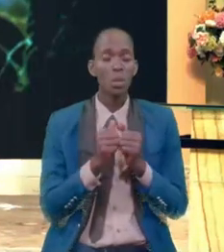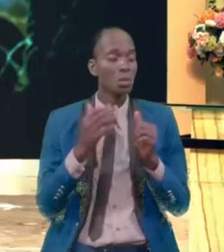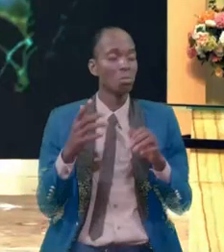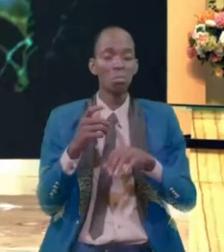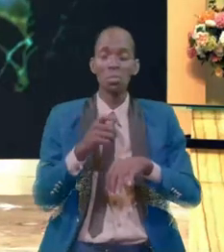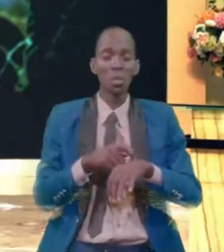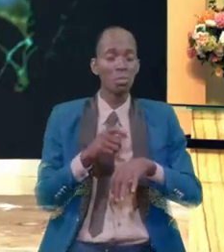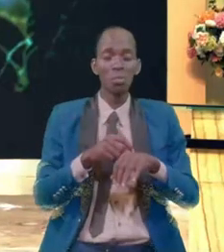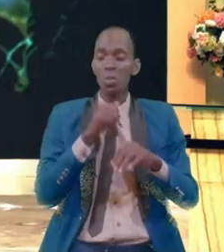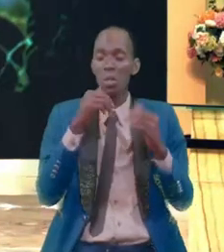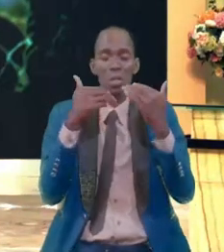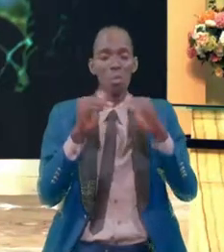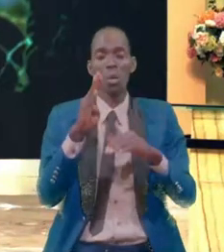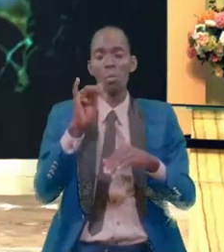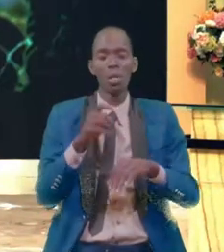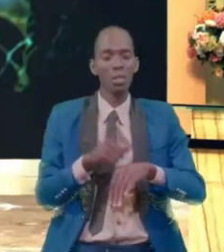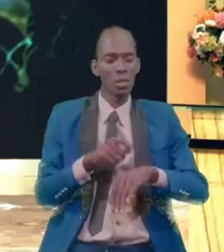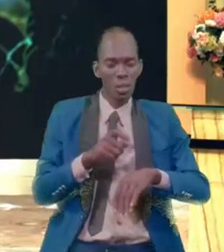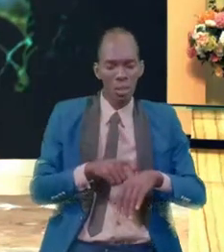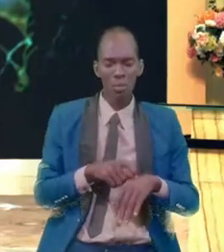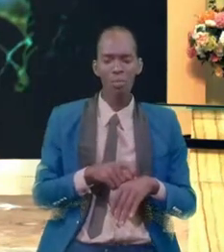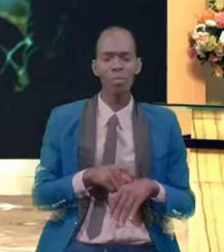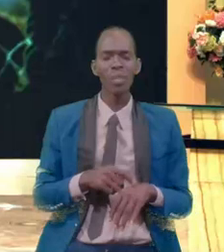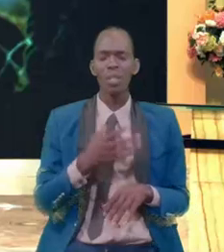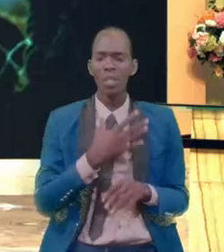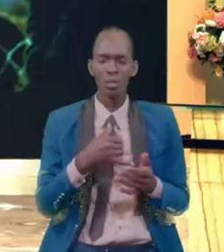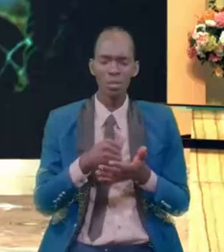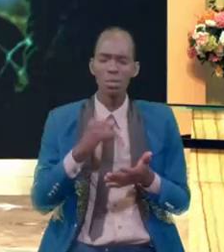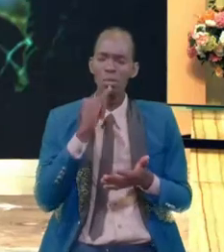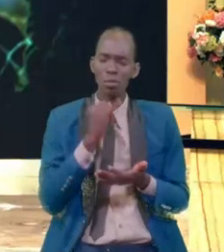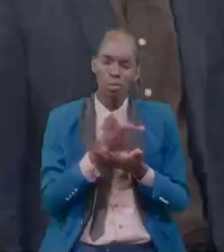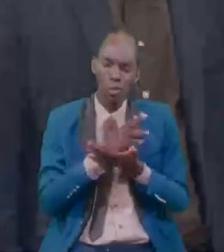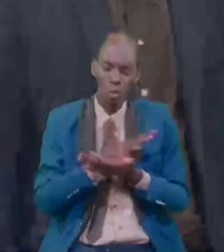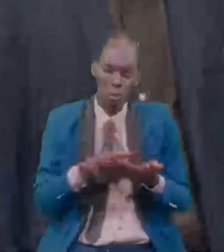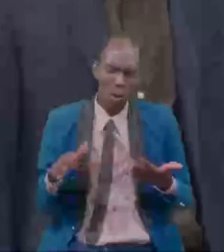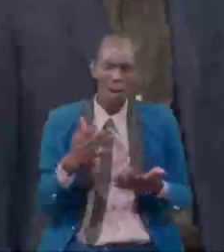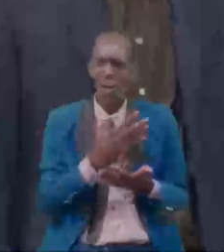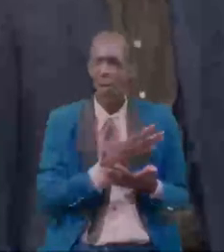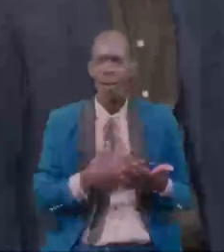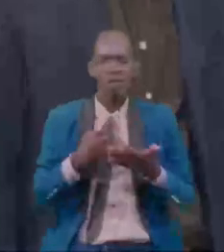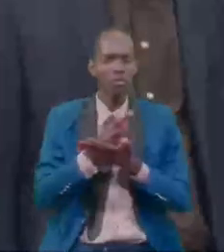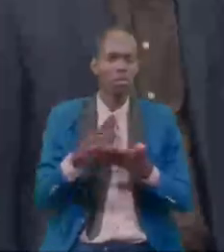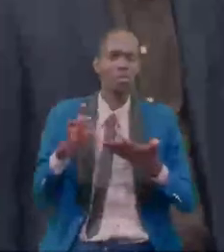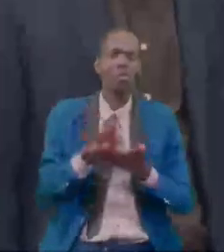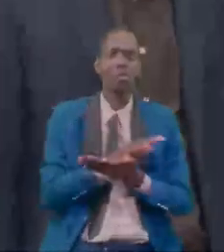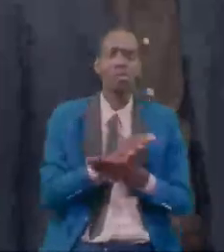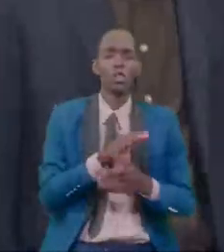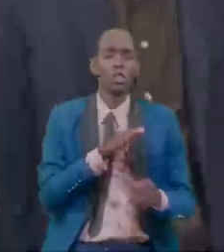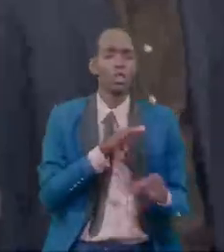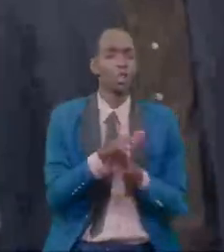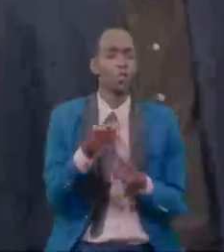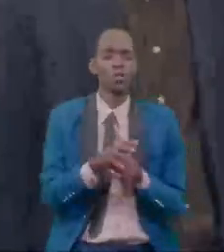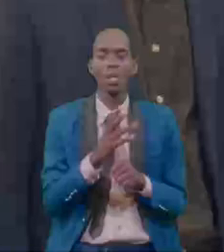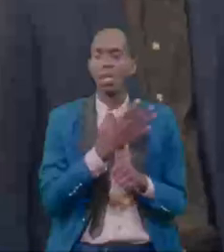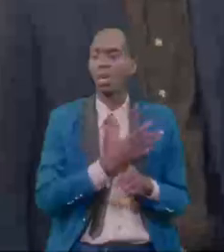intemporels et opportuns. Sacré et surnaturel, suffisant et